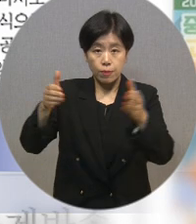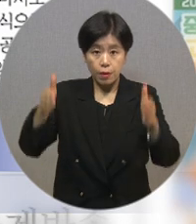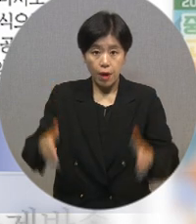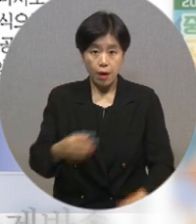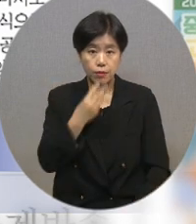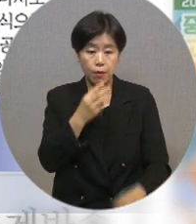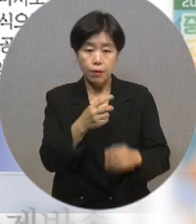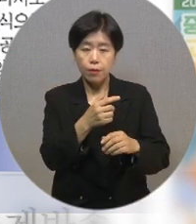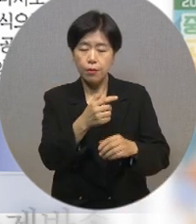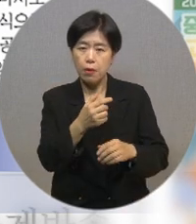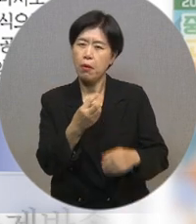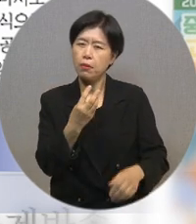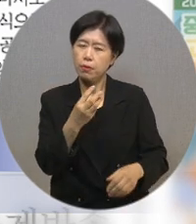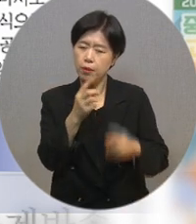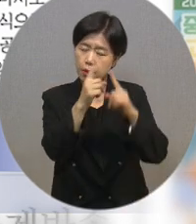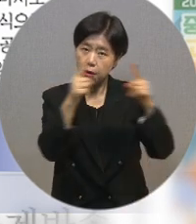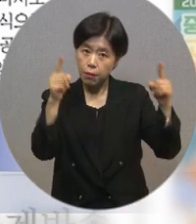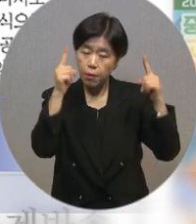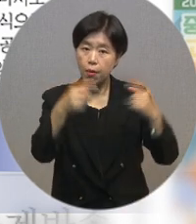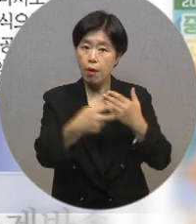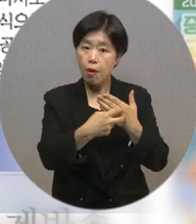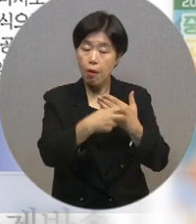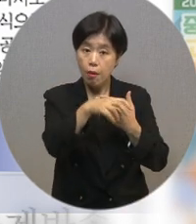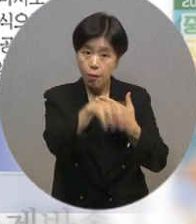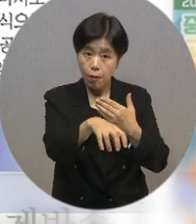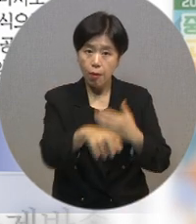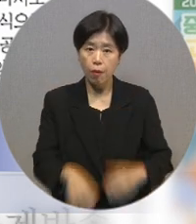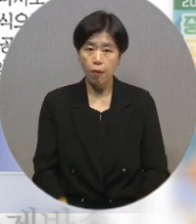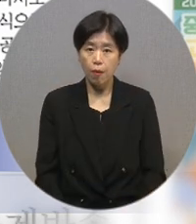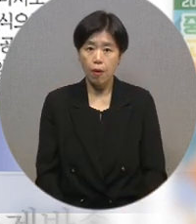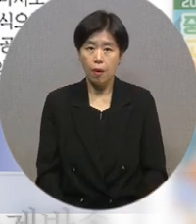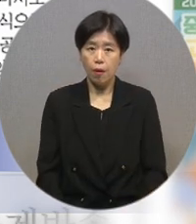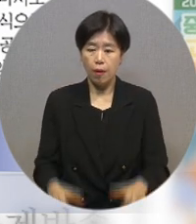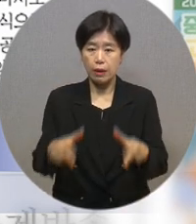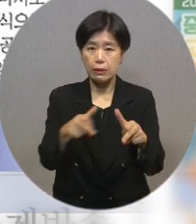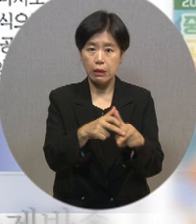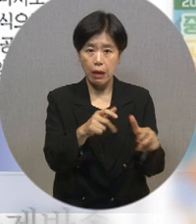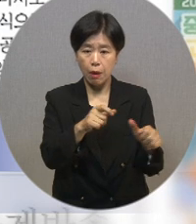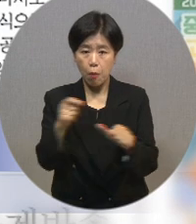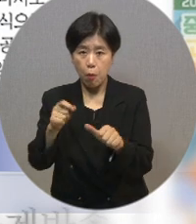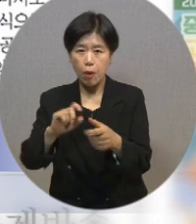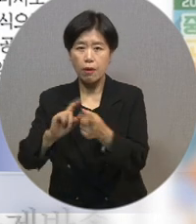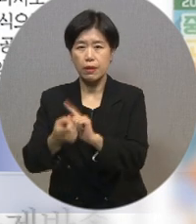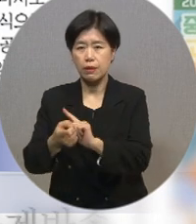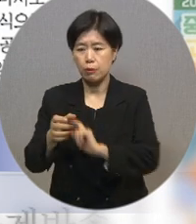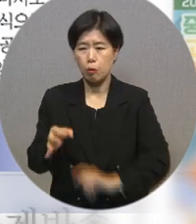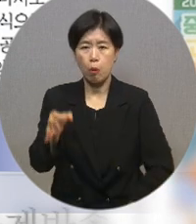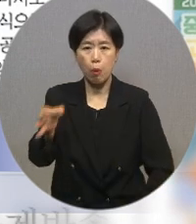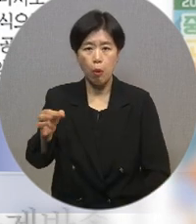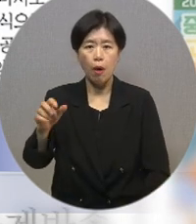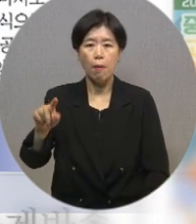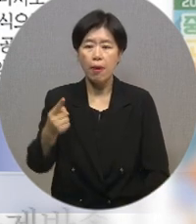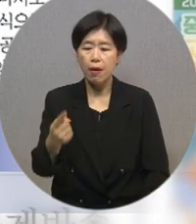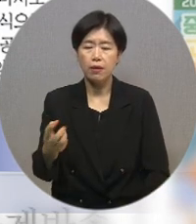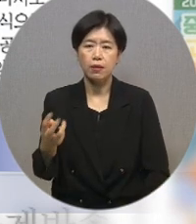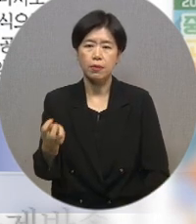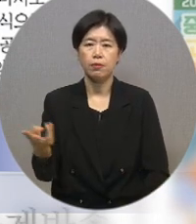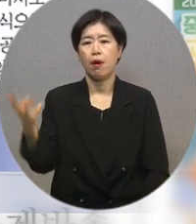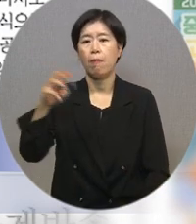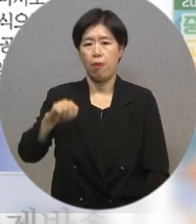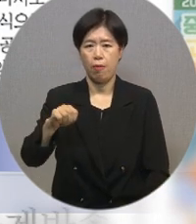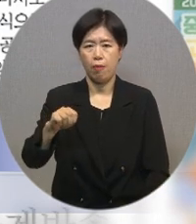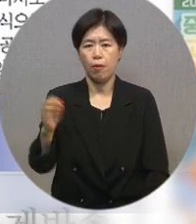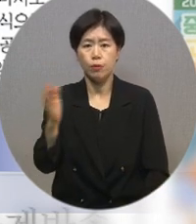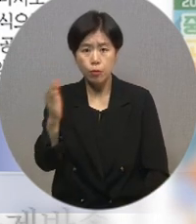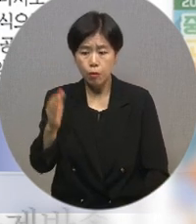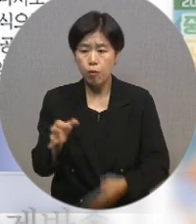병원이 납부한 장애인 고용 부담금은 133억 7,200만 원으로 로 누적 100억 원 이상의 부담금을